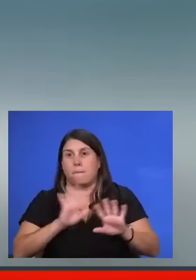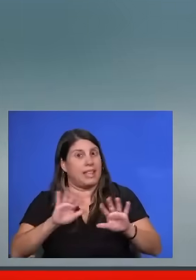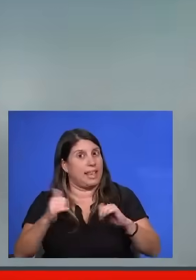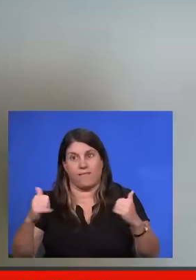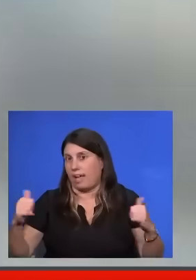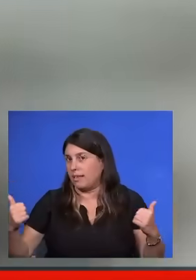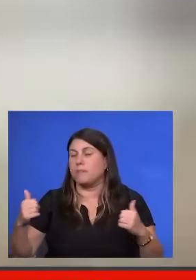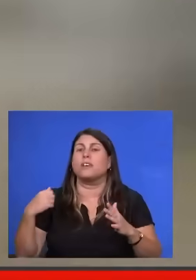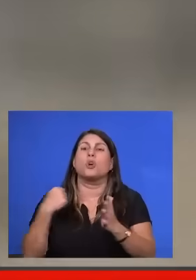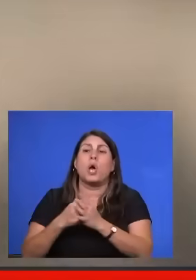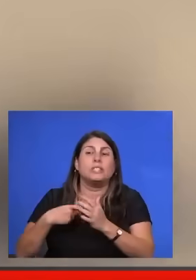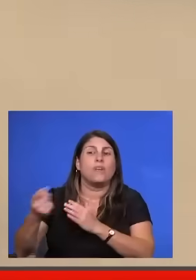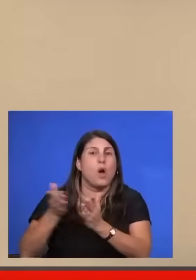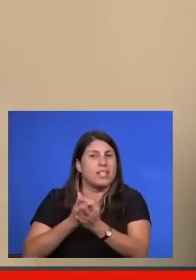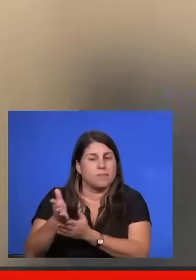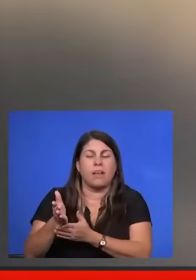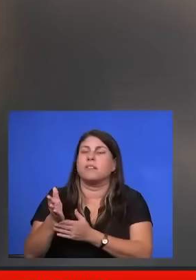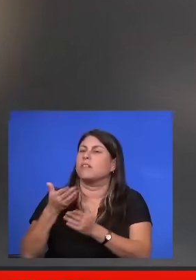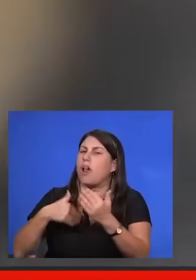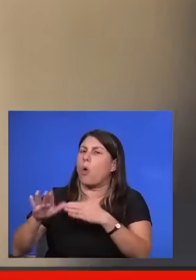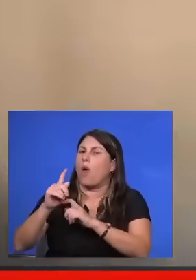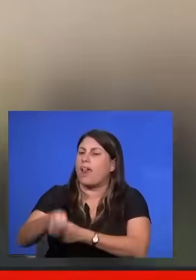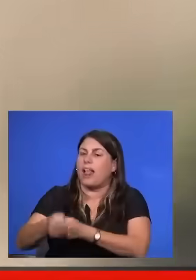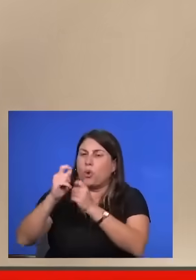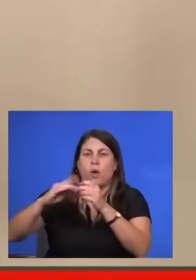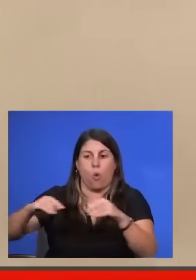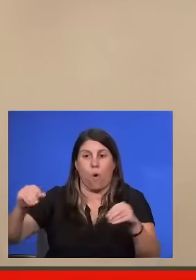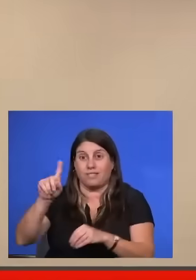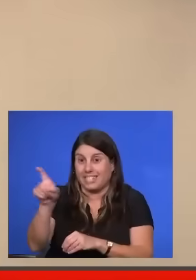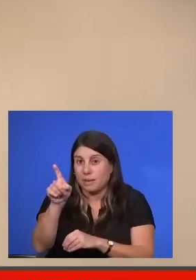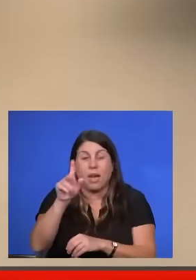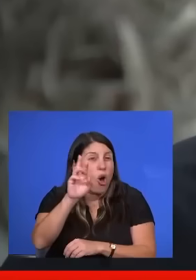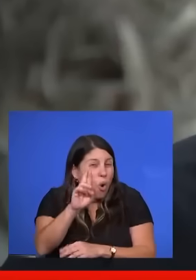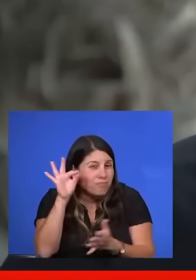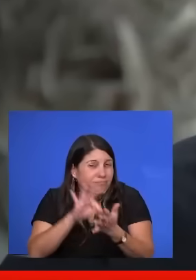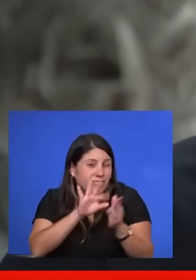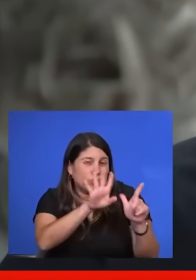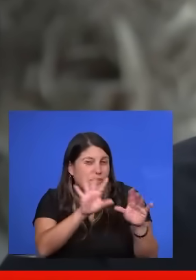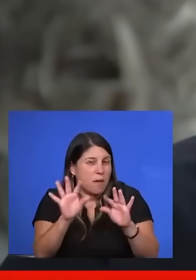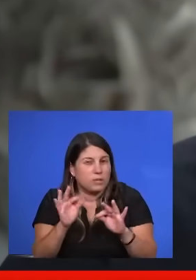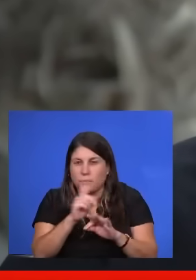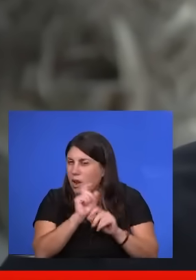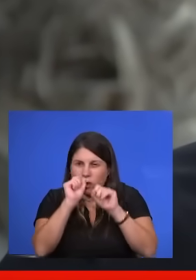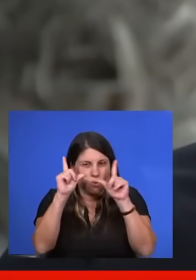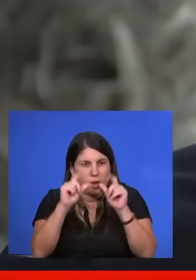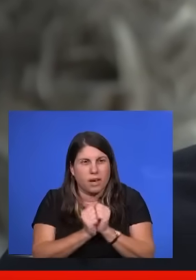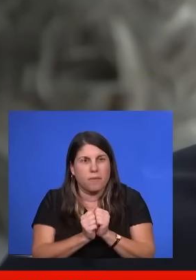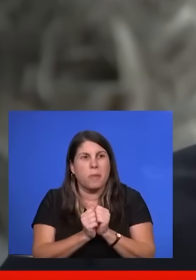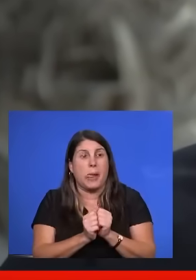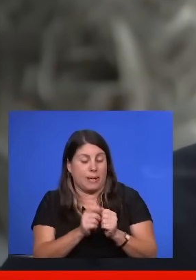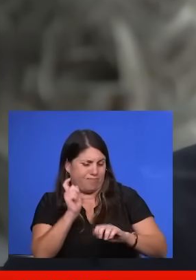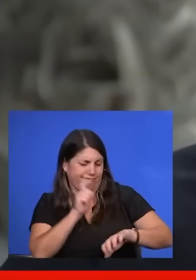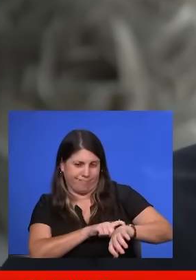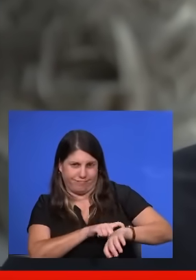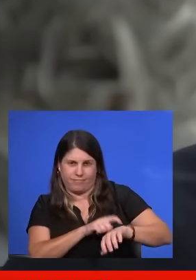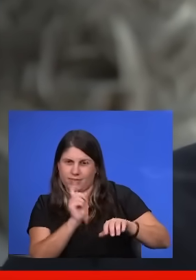לחוף זיקים, לדוג, אבל רון, דווקא בשבעה באוקטובר, לא התעורר. כיוונתי שעון ל-25